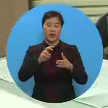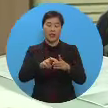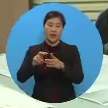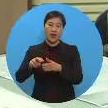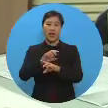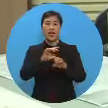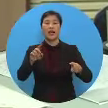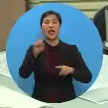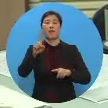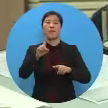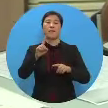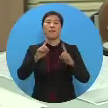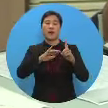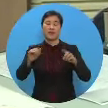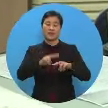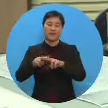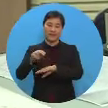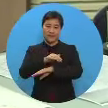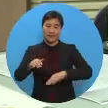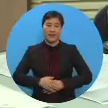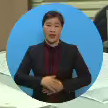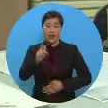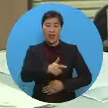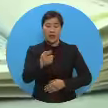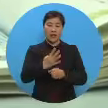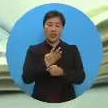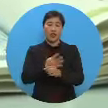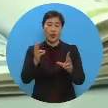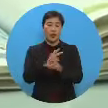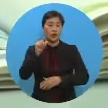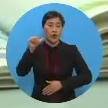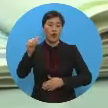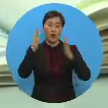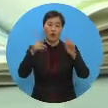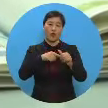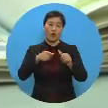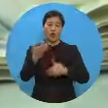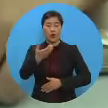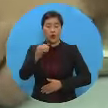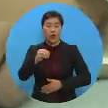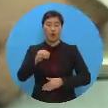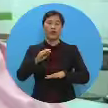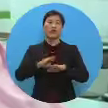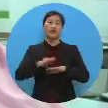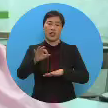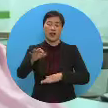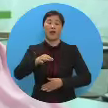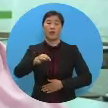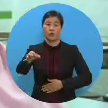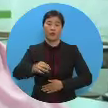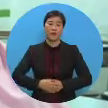한 명씩 배치할 예정입니다. 청년은 하루 4시간씩 주 5일 학습을 지도하고 90만 원 정도의 수당을